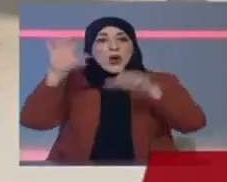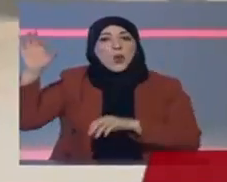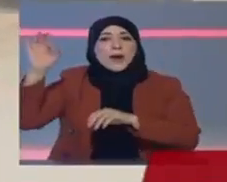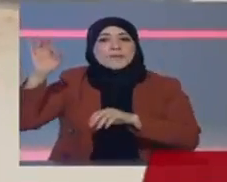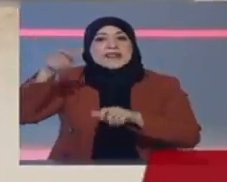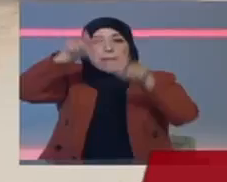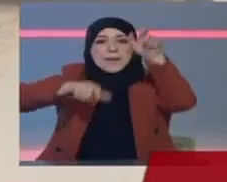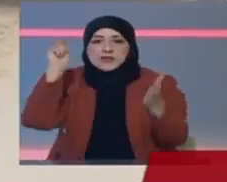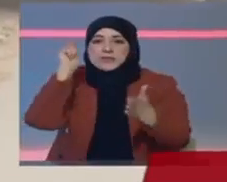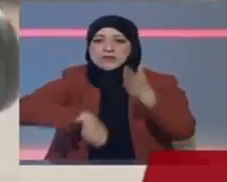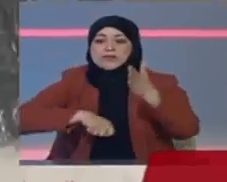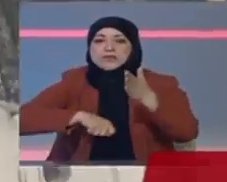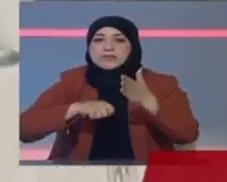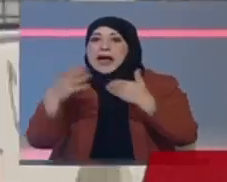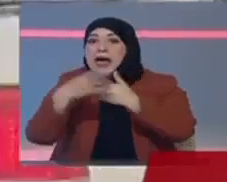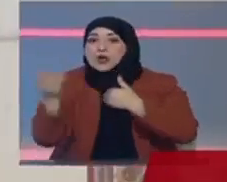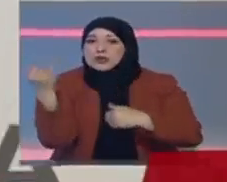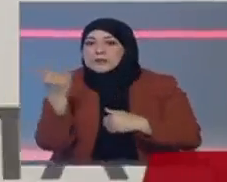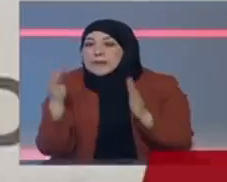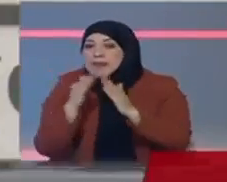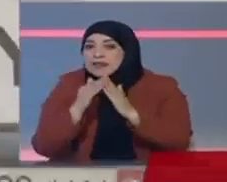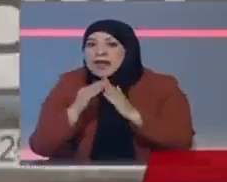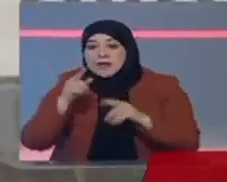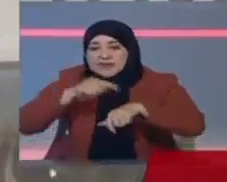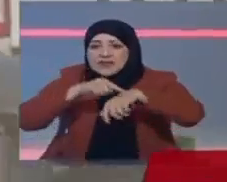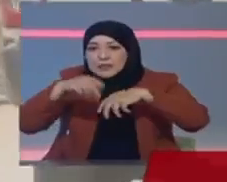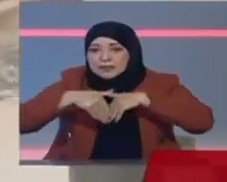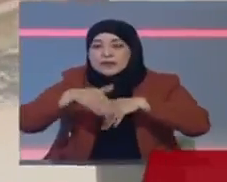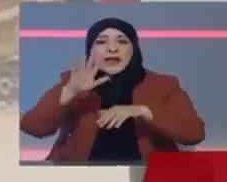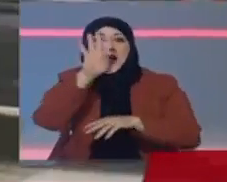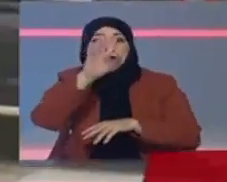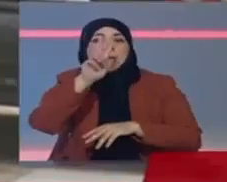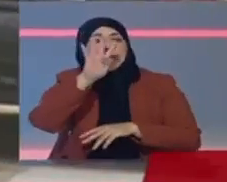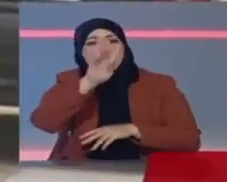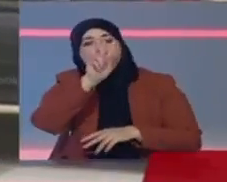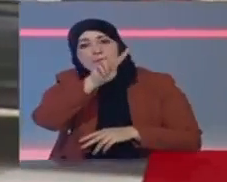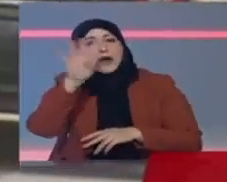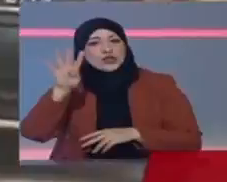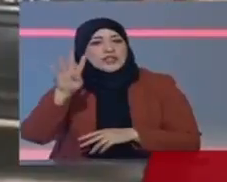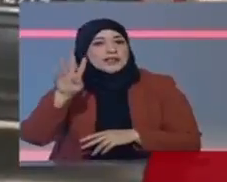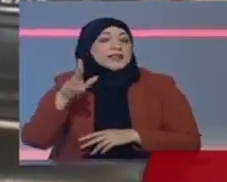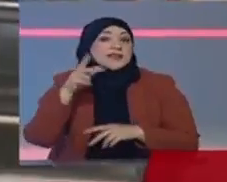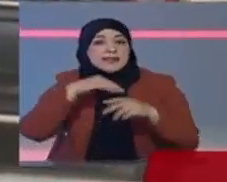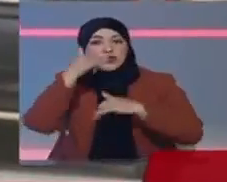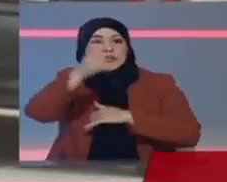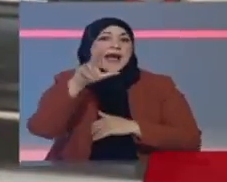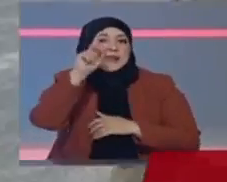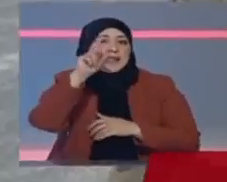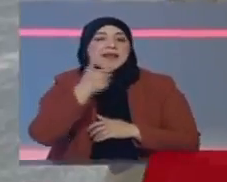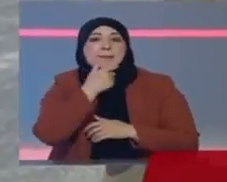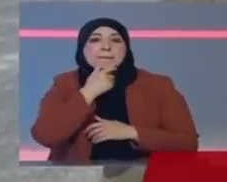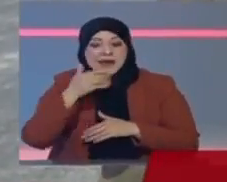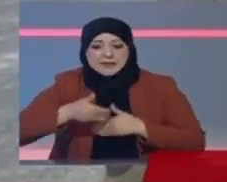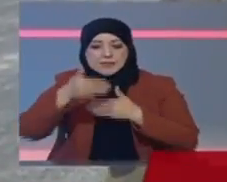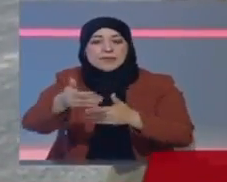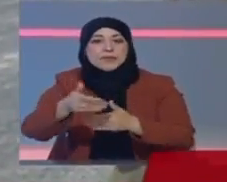مخالفه حجر صحيه في الفتره الممتده من الرابع والعشرين الى ثلاثين من مارس الجاري تم